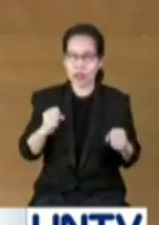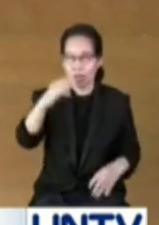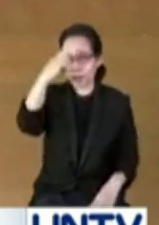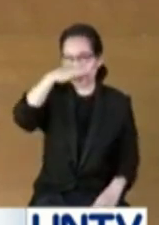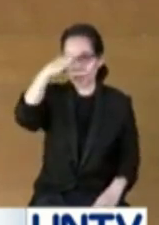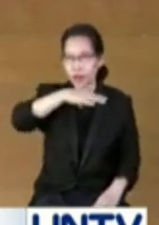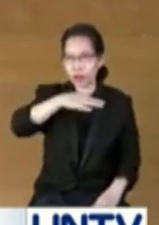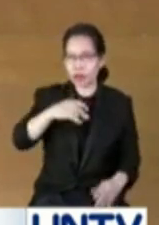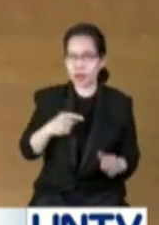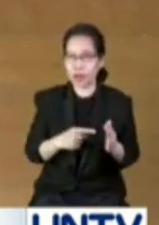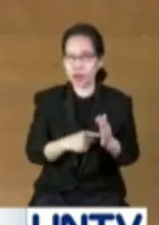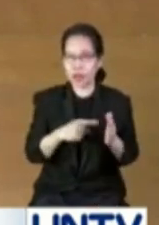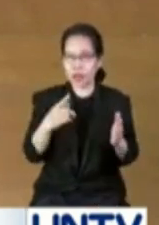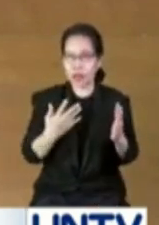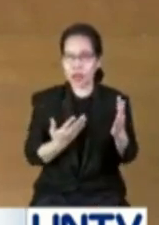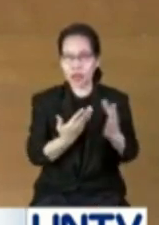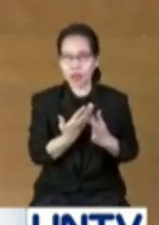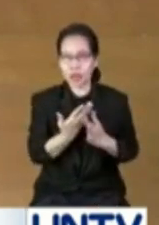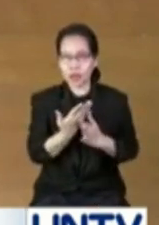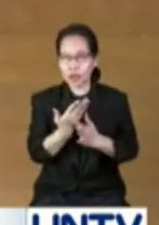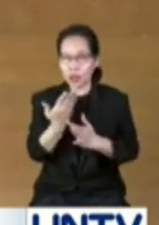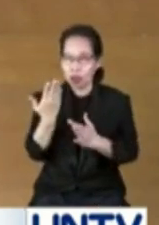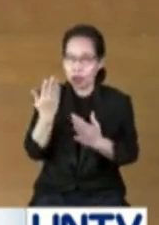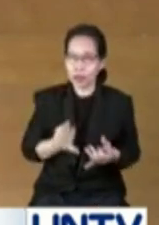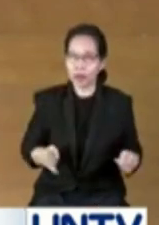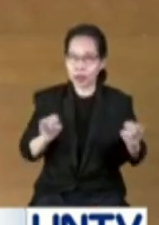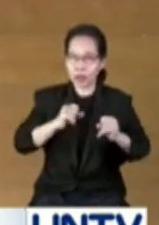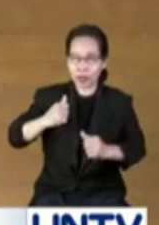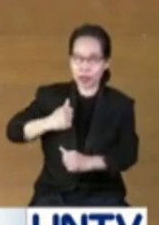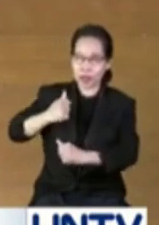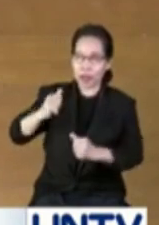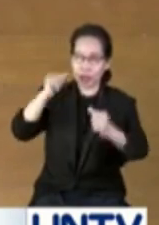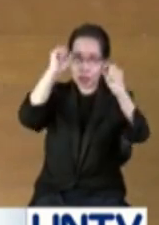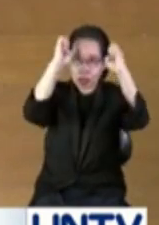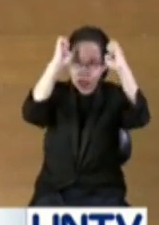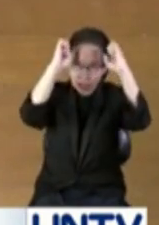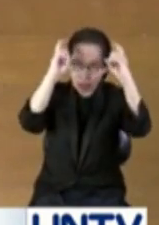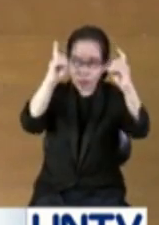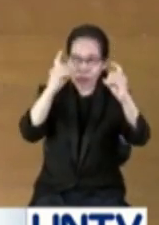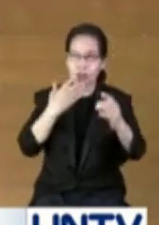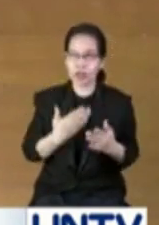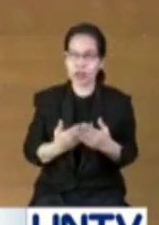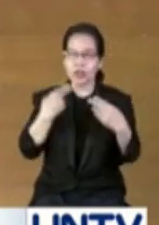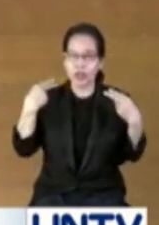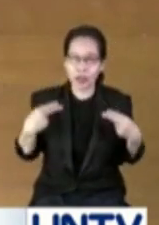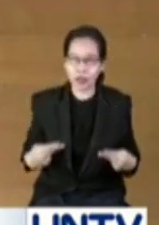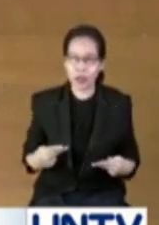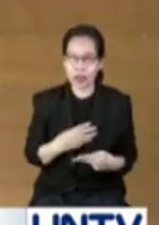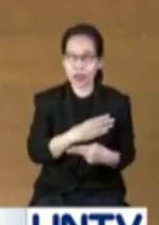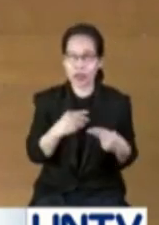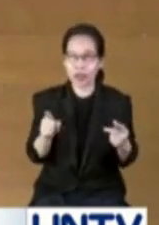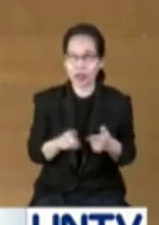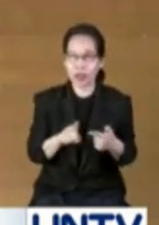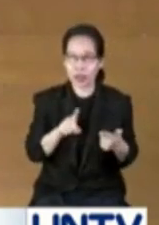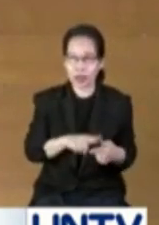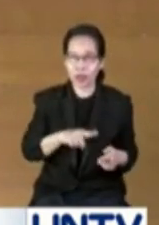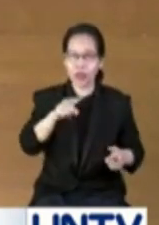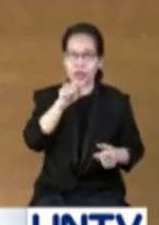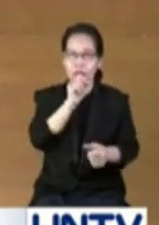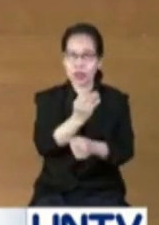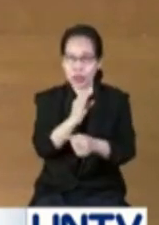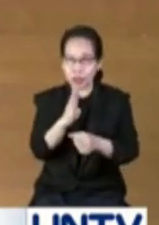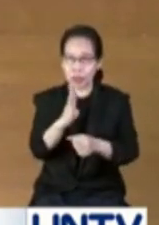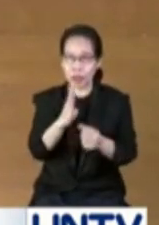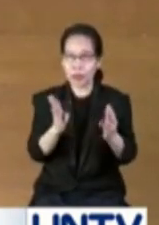sa pamamagitan ng mahalagang armas ng edukasyon, magandang kalusugan at trabaho. Malaking bahagi